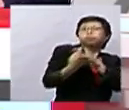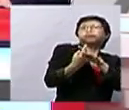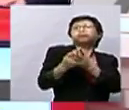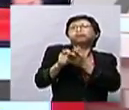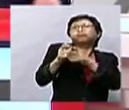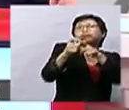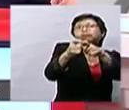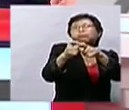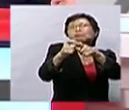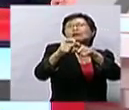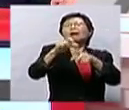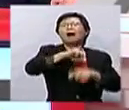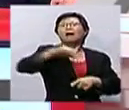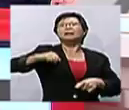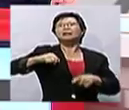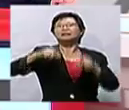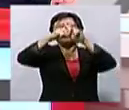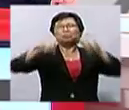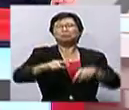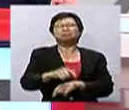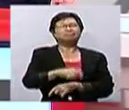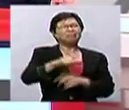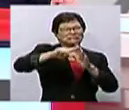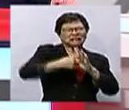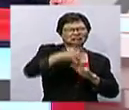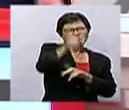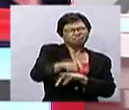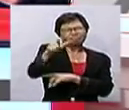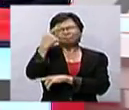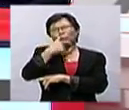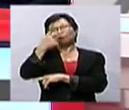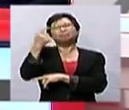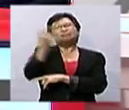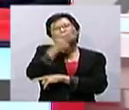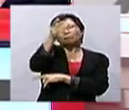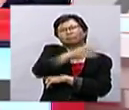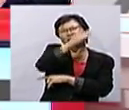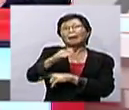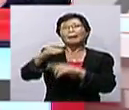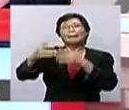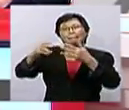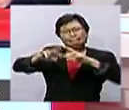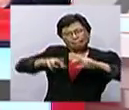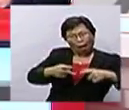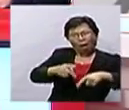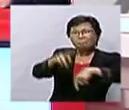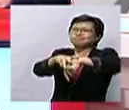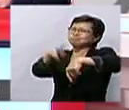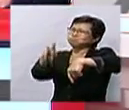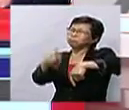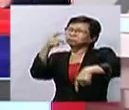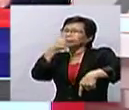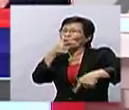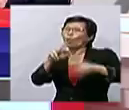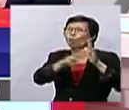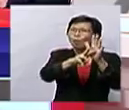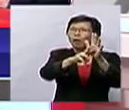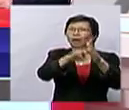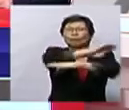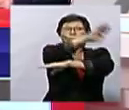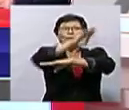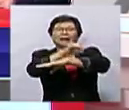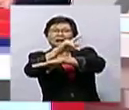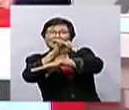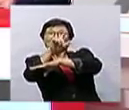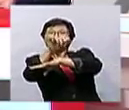Pada mulanya, tiada pihak yang mahu menarik balik perkataan itu menyebabkan mereka diberi amaran. Kemudiannya, keengganan Wakil Bukit